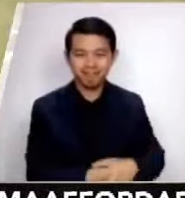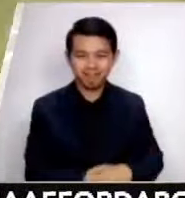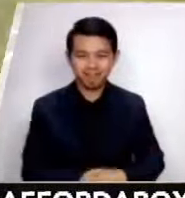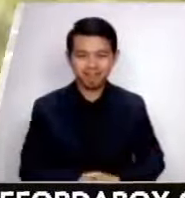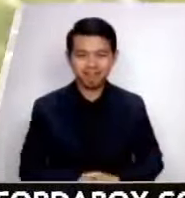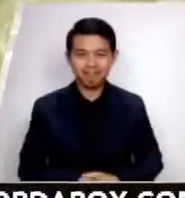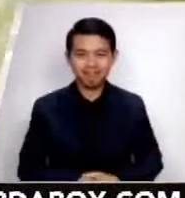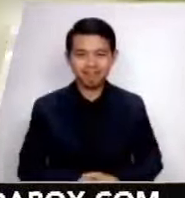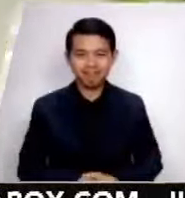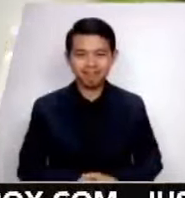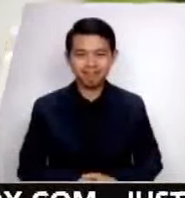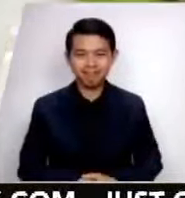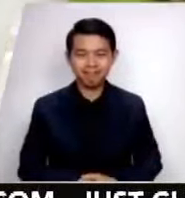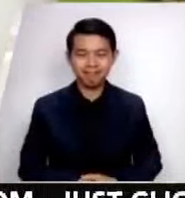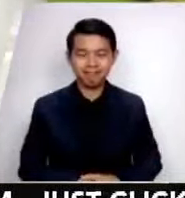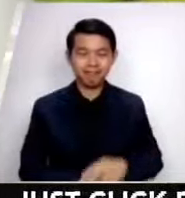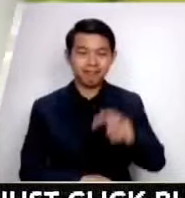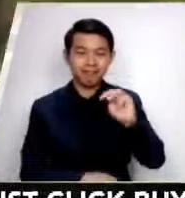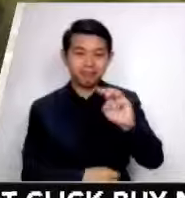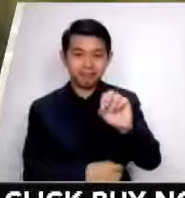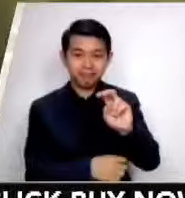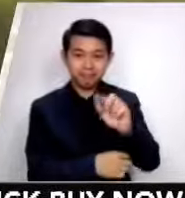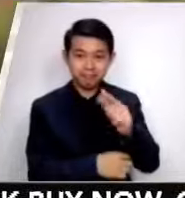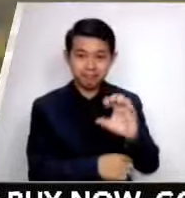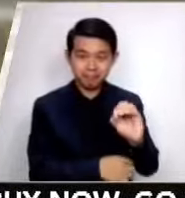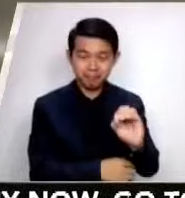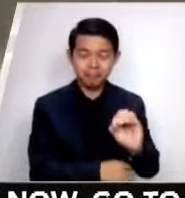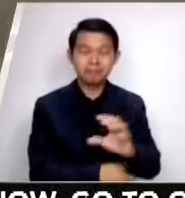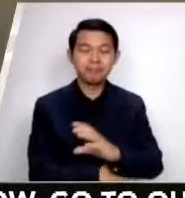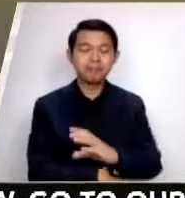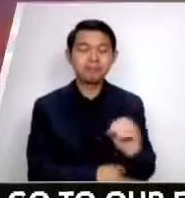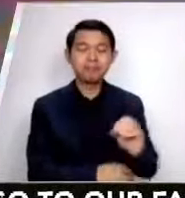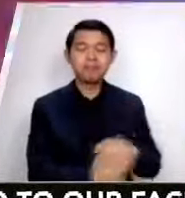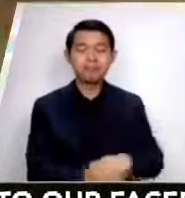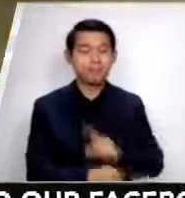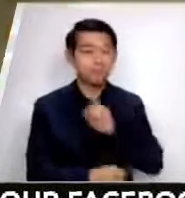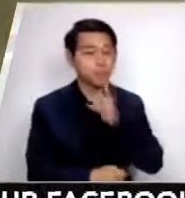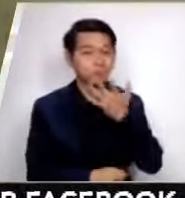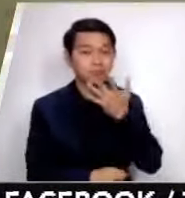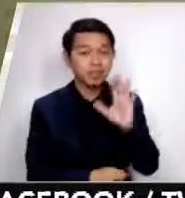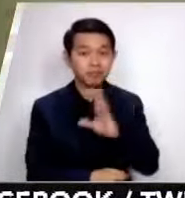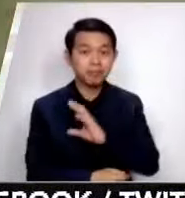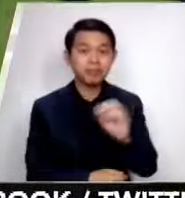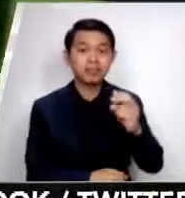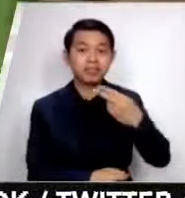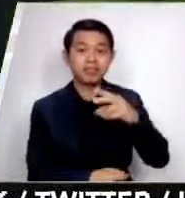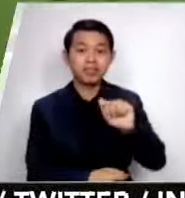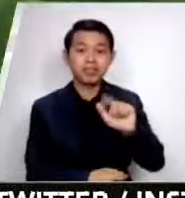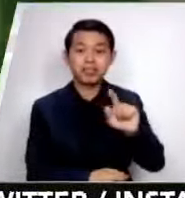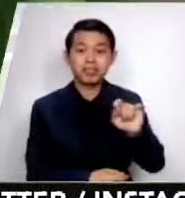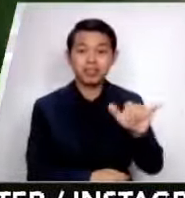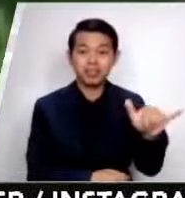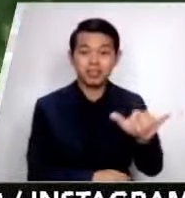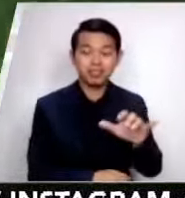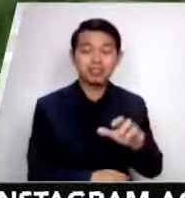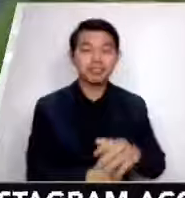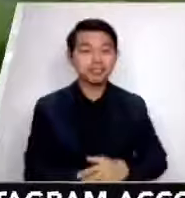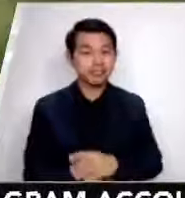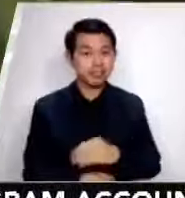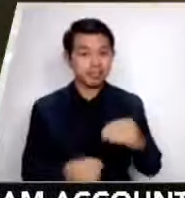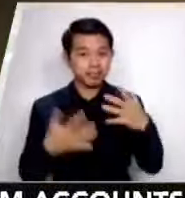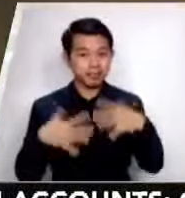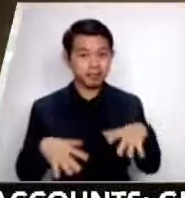Munggo. Masarap, masustansya, magara. Samahan pa ng